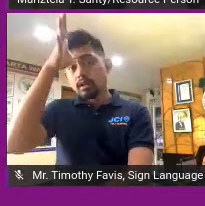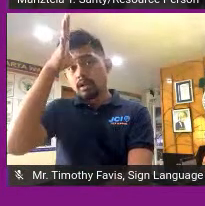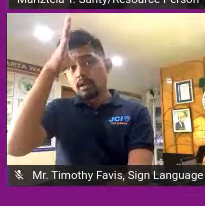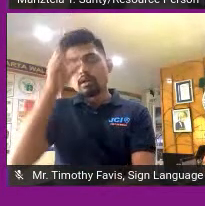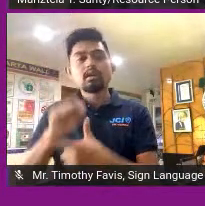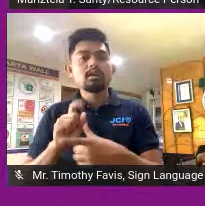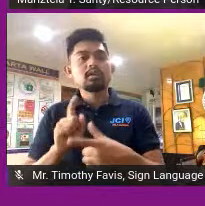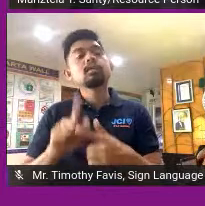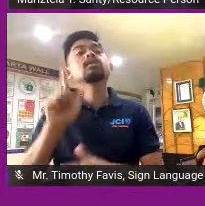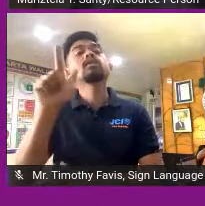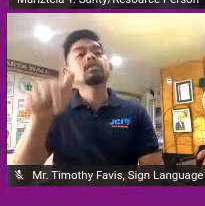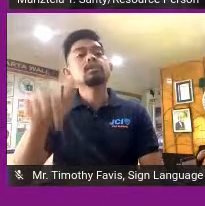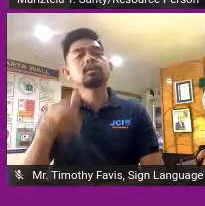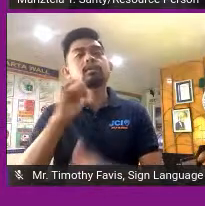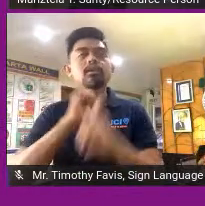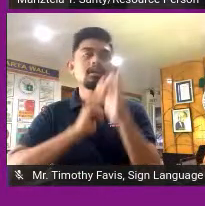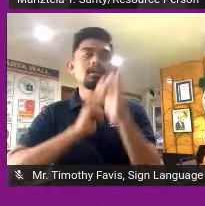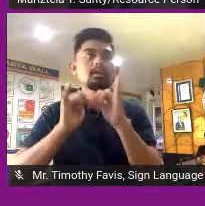na